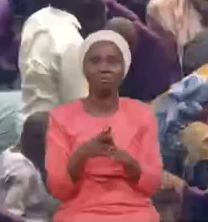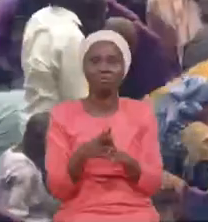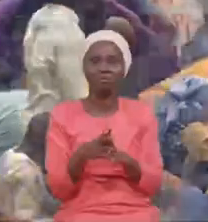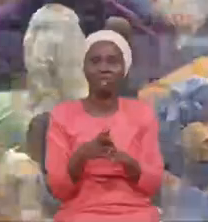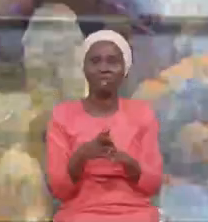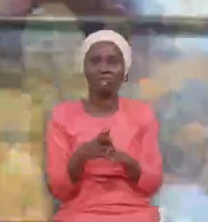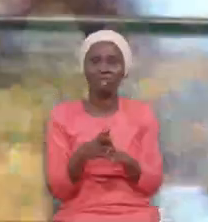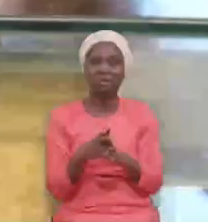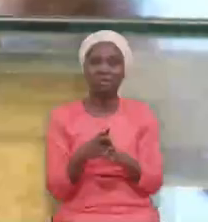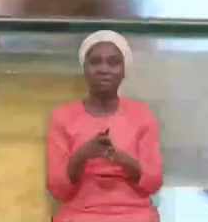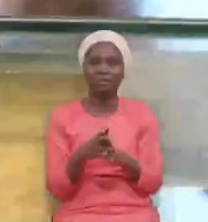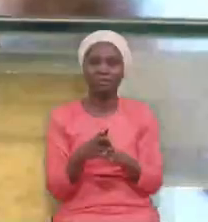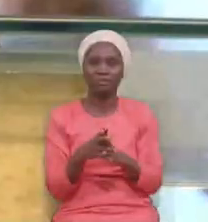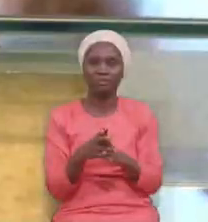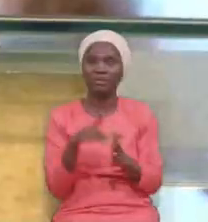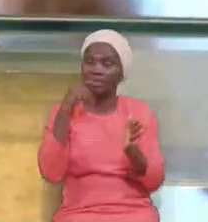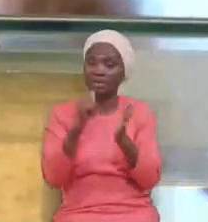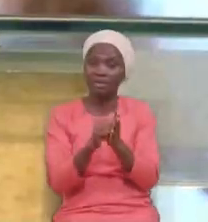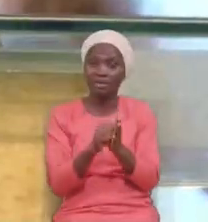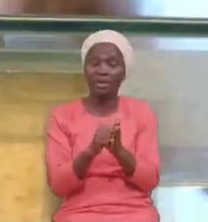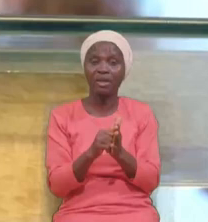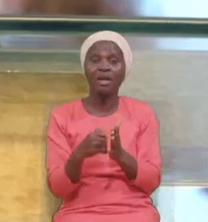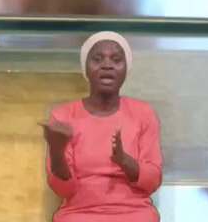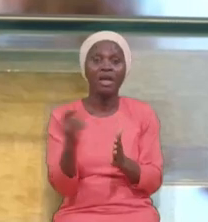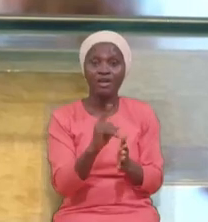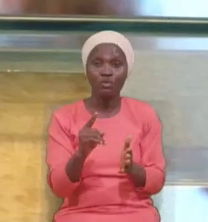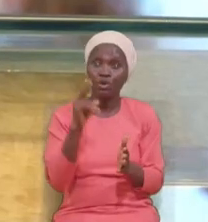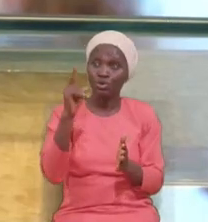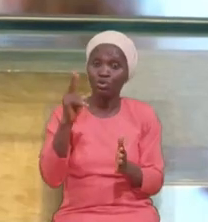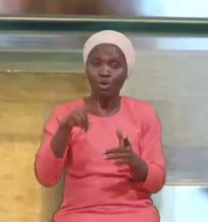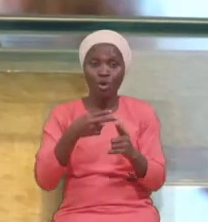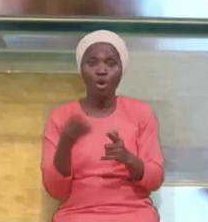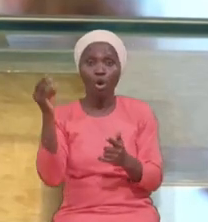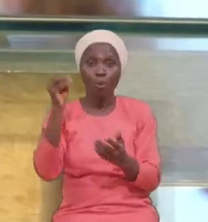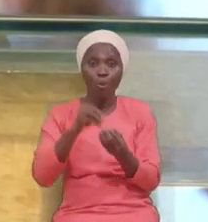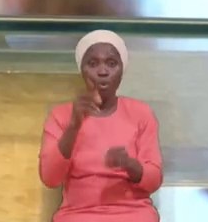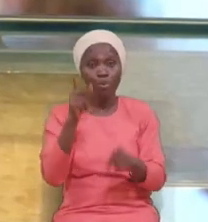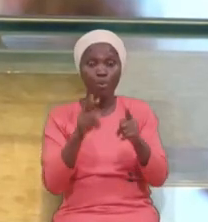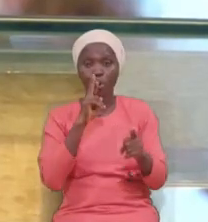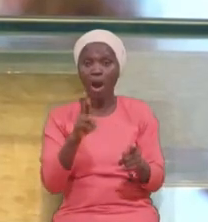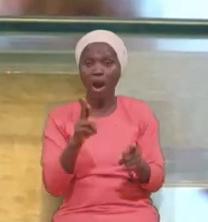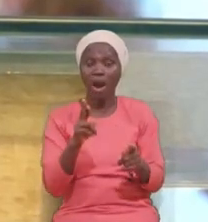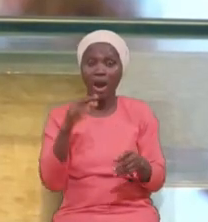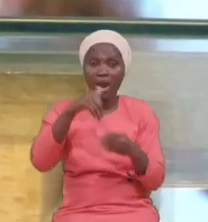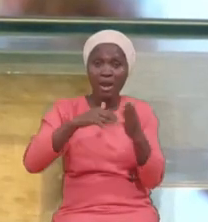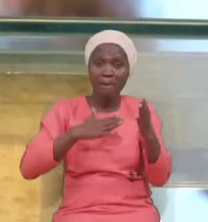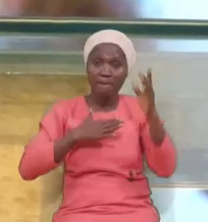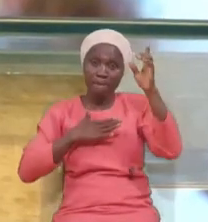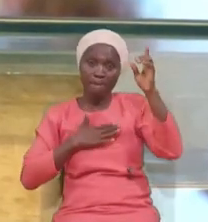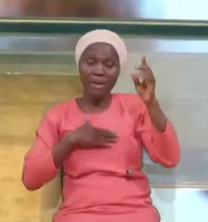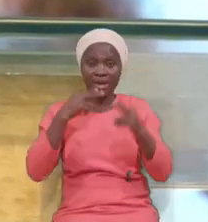est là ce jour. Là où 2 ou 3 sont rassemblés à mon nom, je suis là au milieu d'eux. Jésus n'a pas changé. Il est le